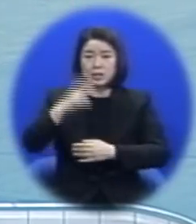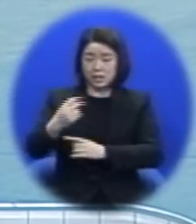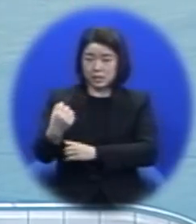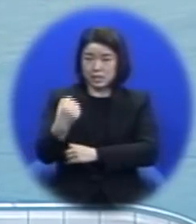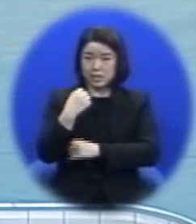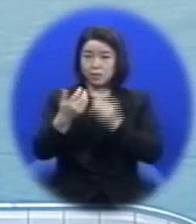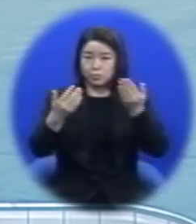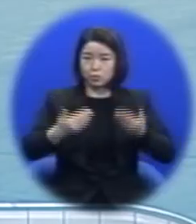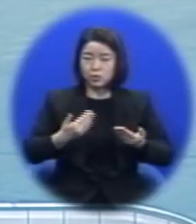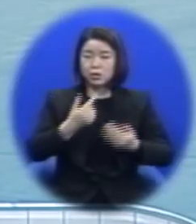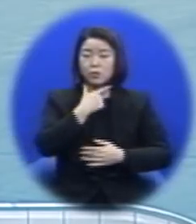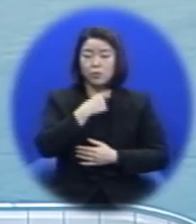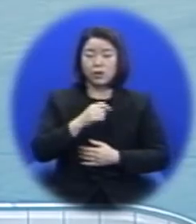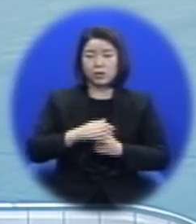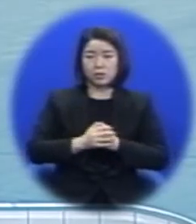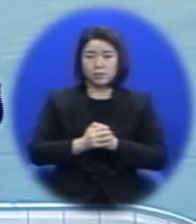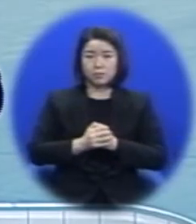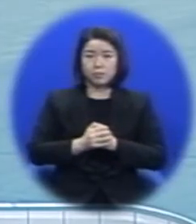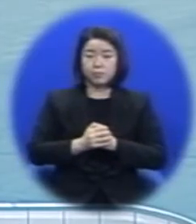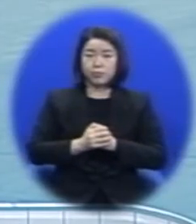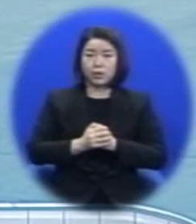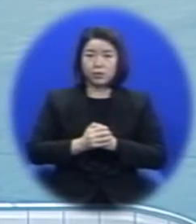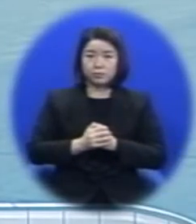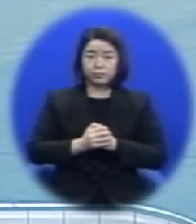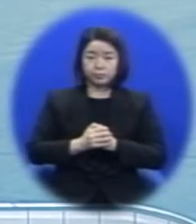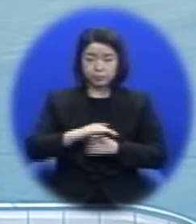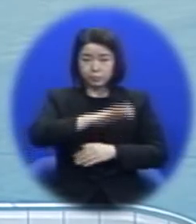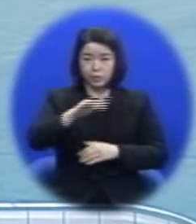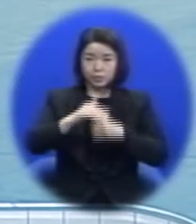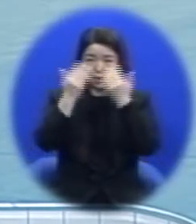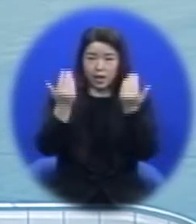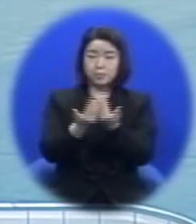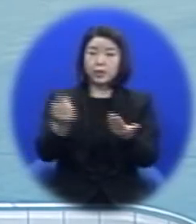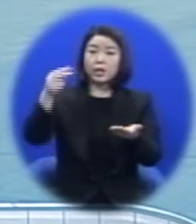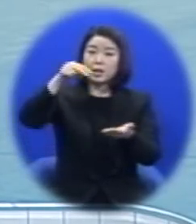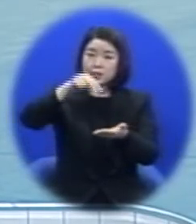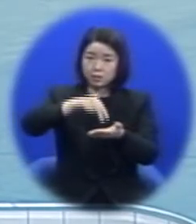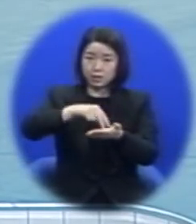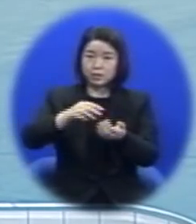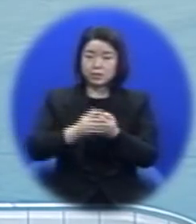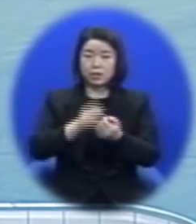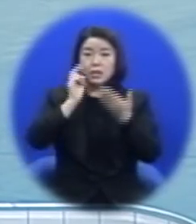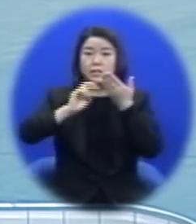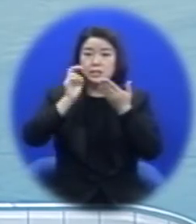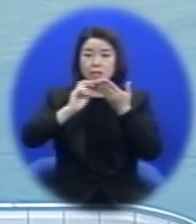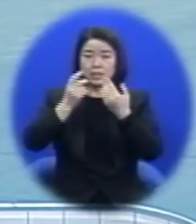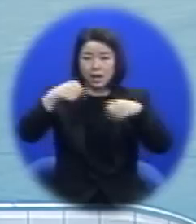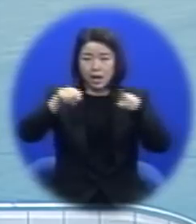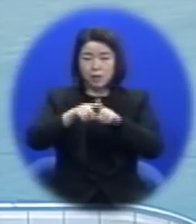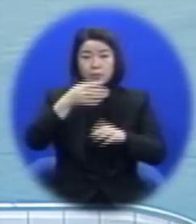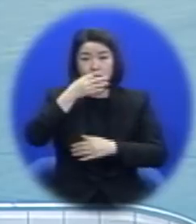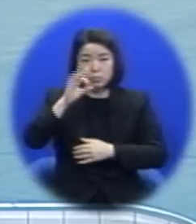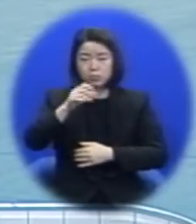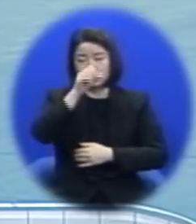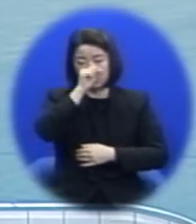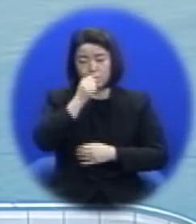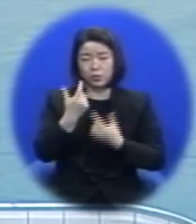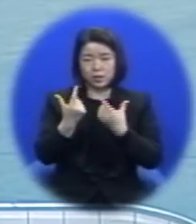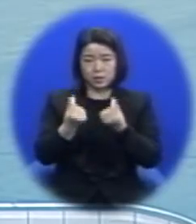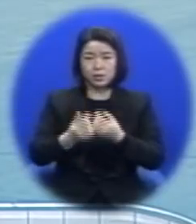주시기를 원하십니다. 이제 우리 다 같이 일어나셔서 찬양을 함께 같이 부르시면